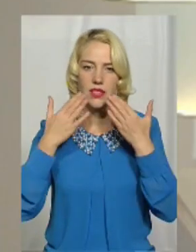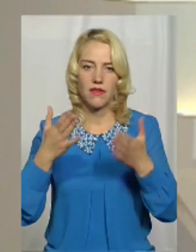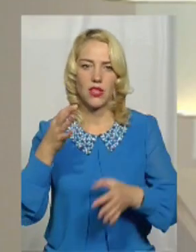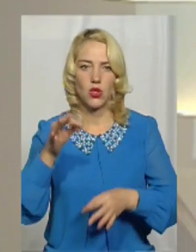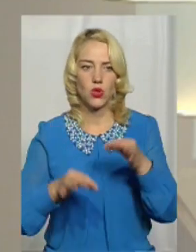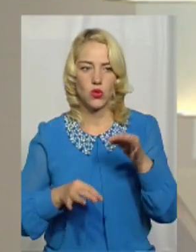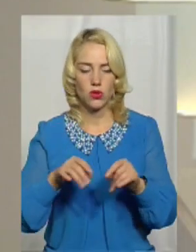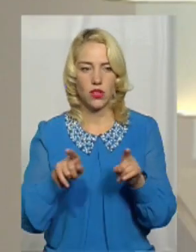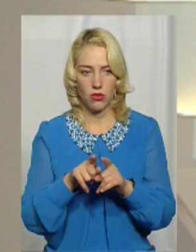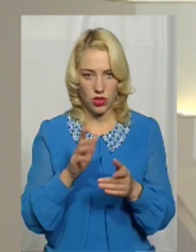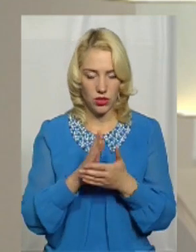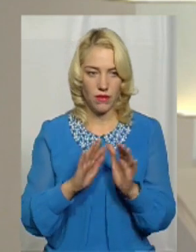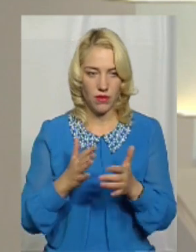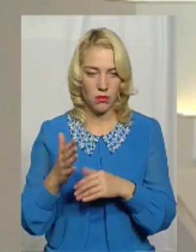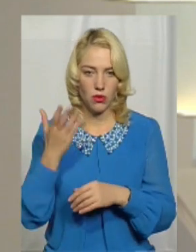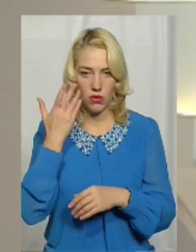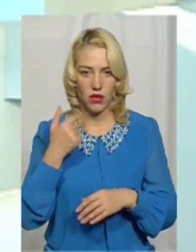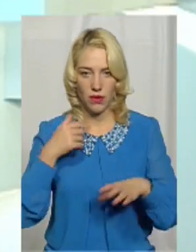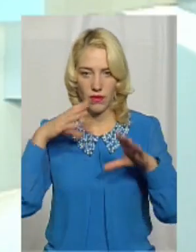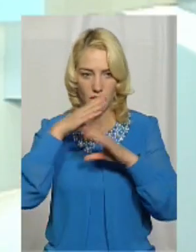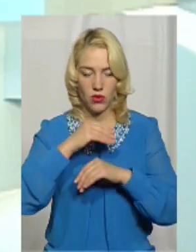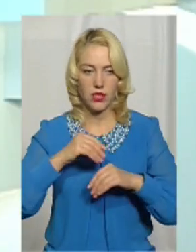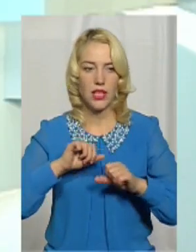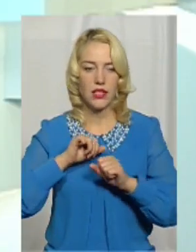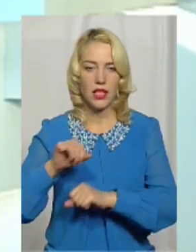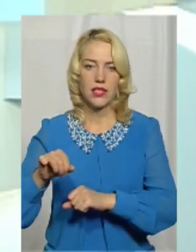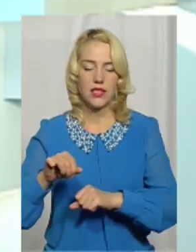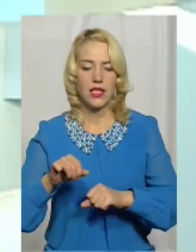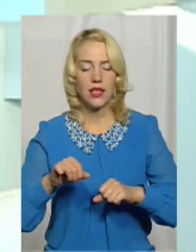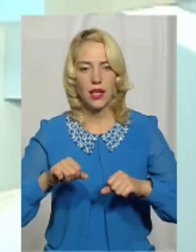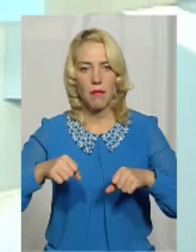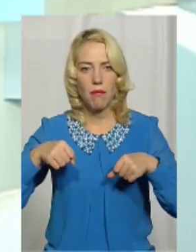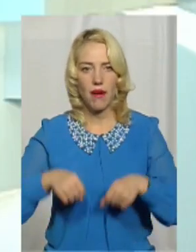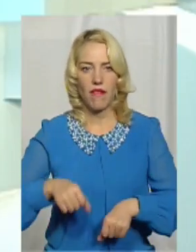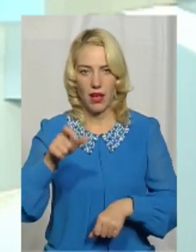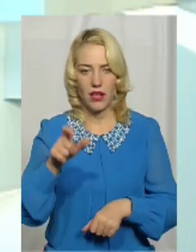суду, також є такі випадки, що нам вдалося захистити права клієнта і,